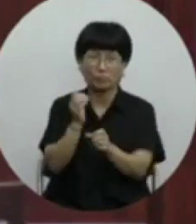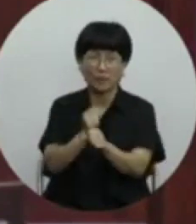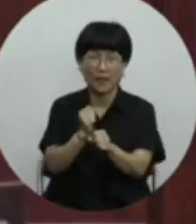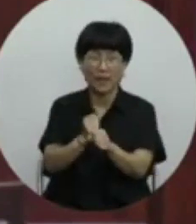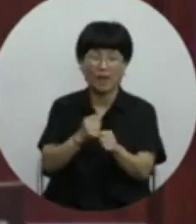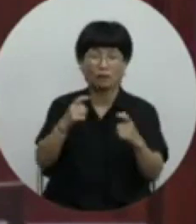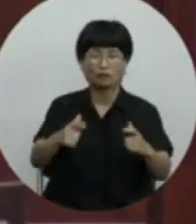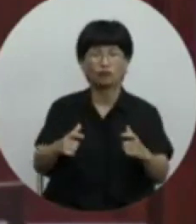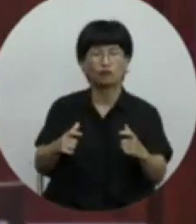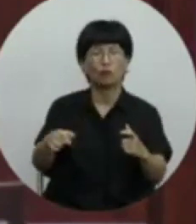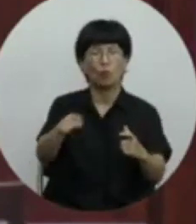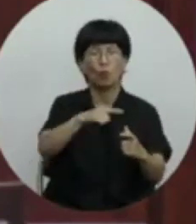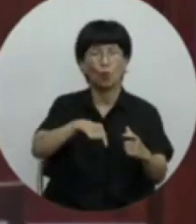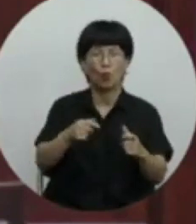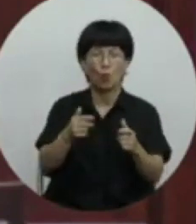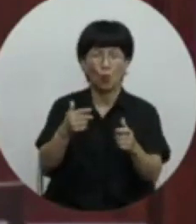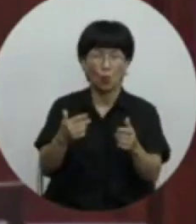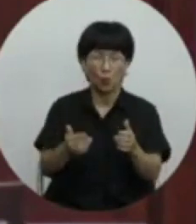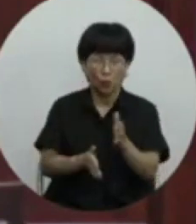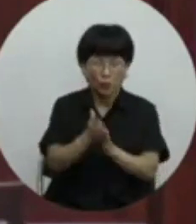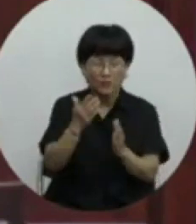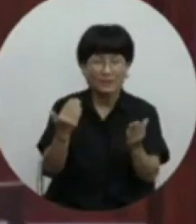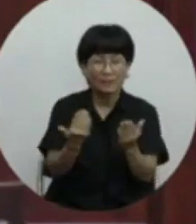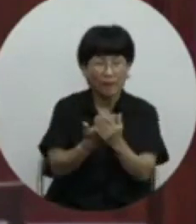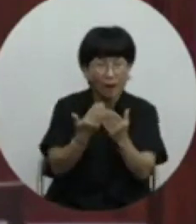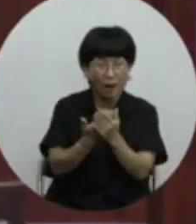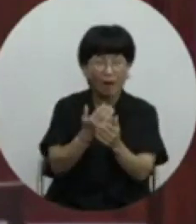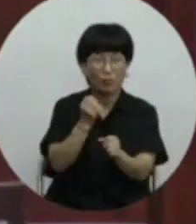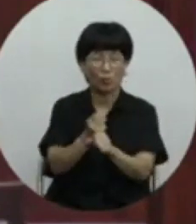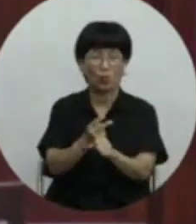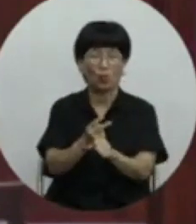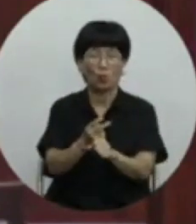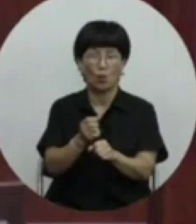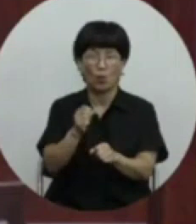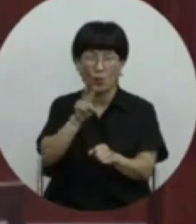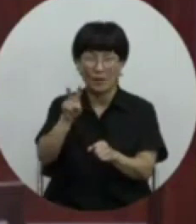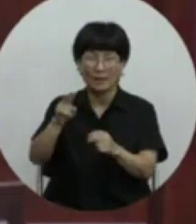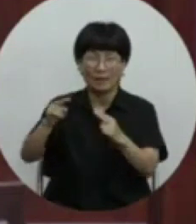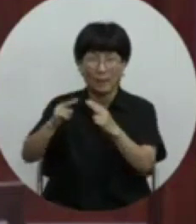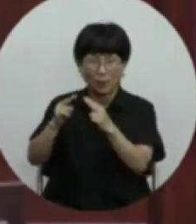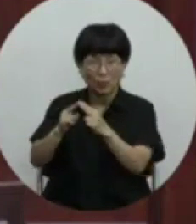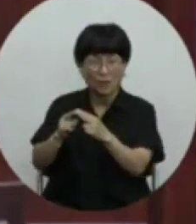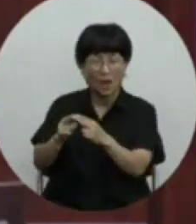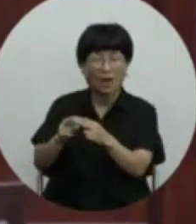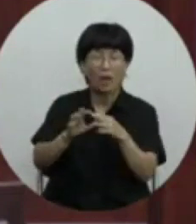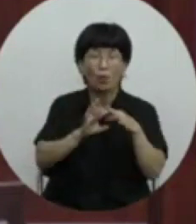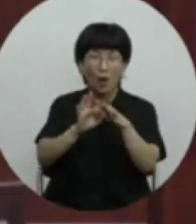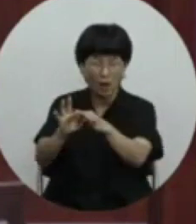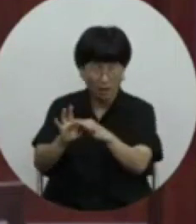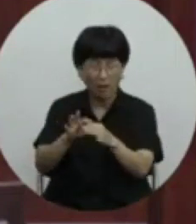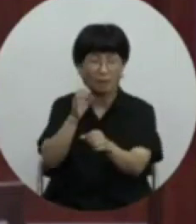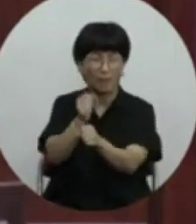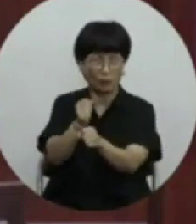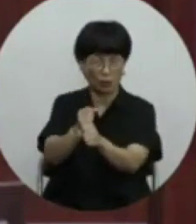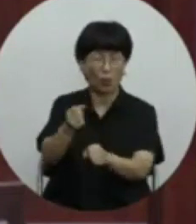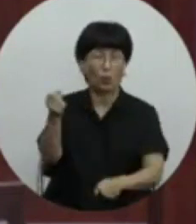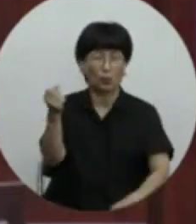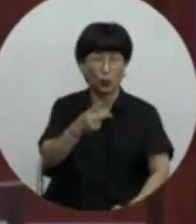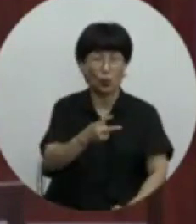역세권 개발의 도시개발 사업과 용인반도체 클러스터 조성과 연계된 산업단지 조성사업,